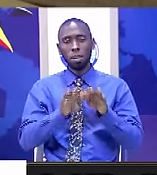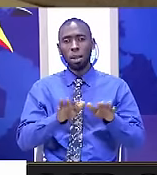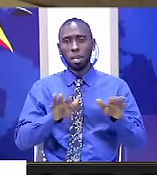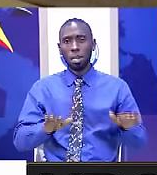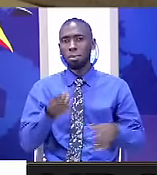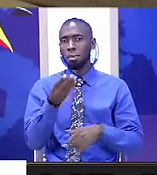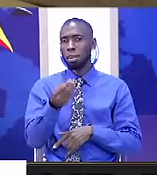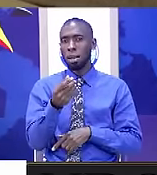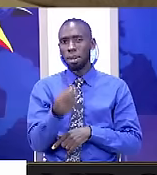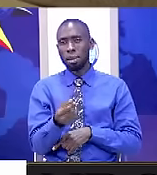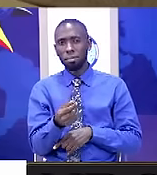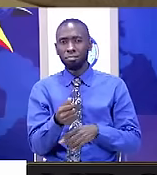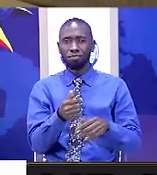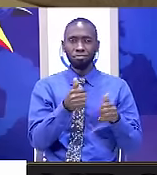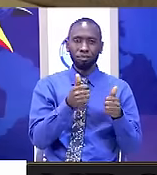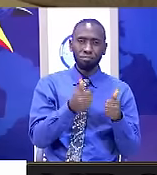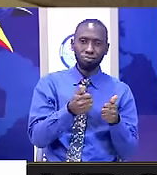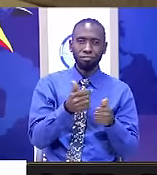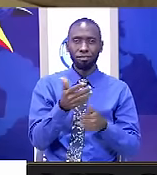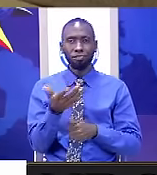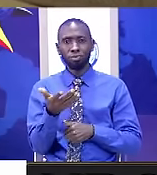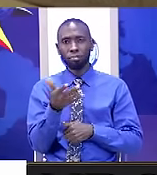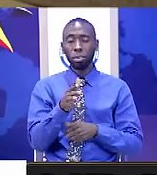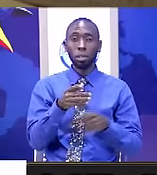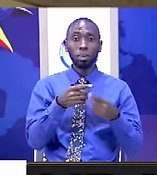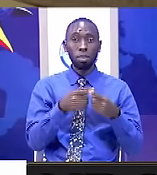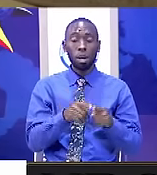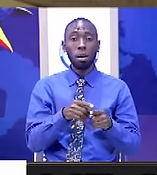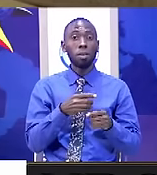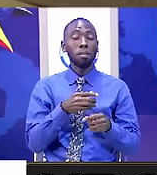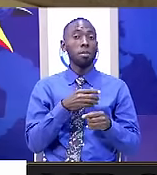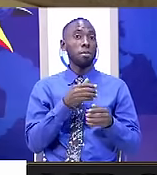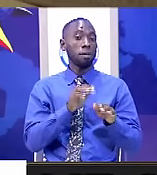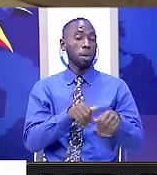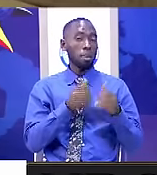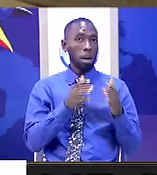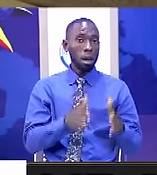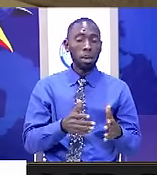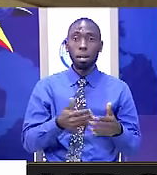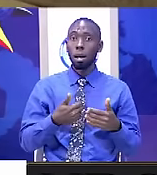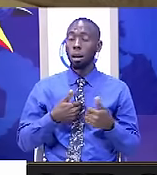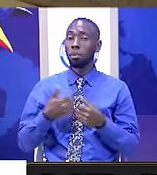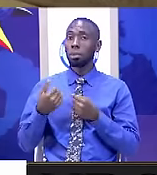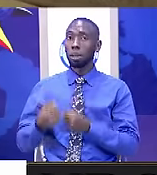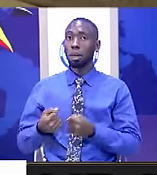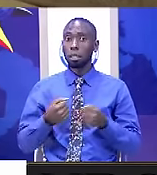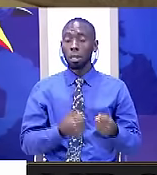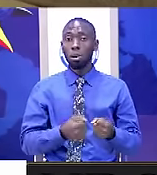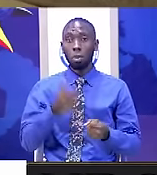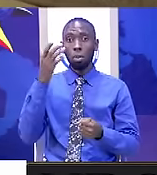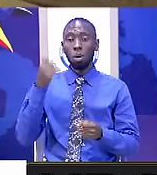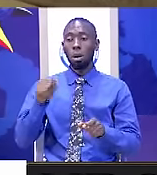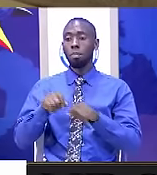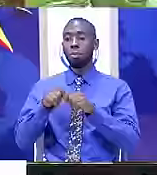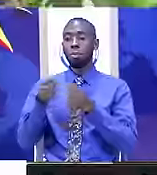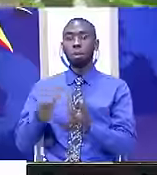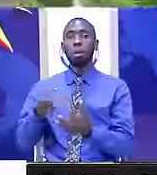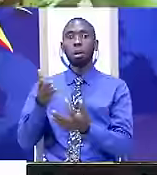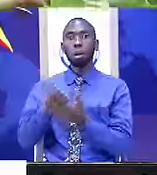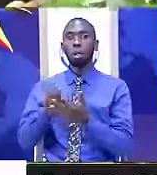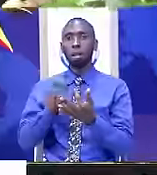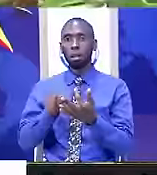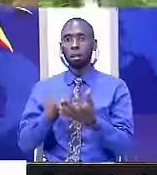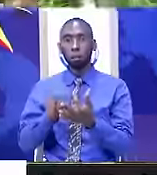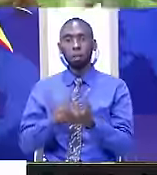wansi nnyo abalimi bakyalinawo okusoomoozebwa kw'abakayungirizi ababagulako emmwanyi ku bei eya wansi batundira waggulu.